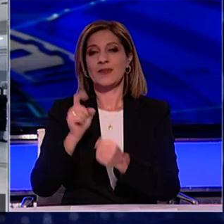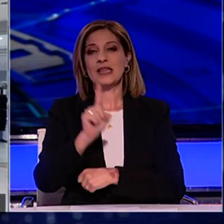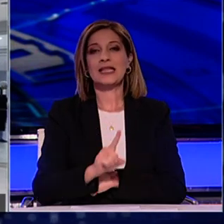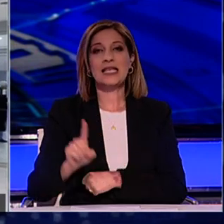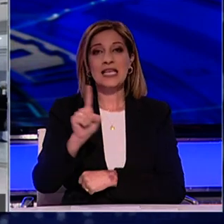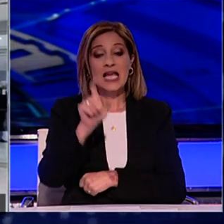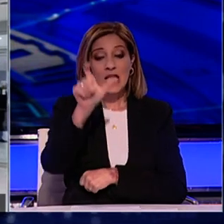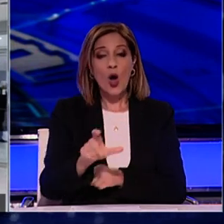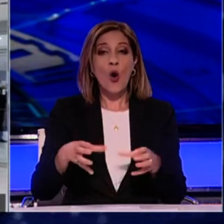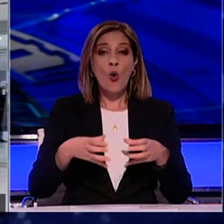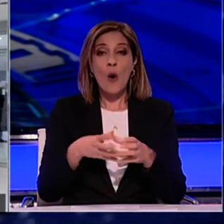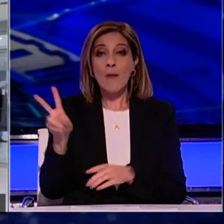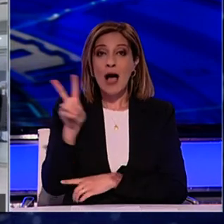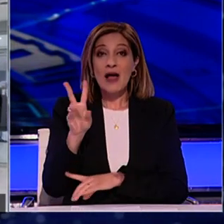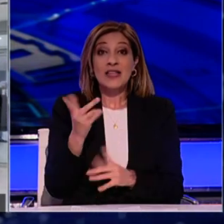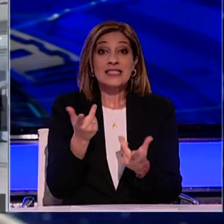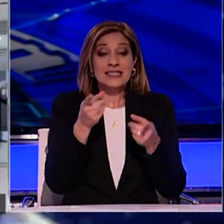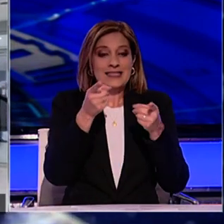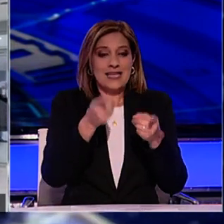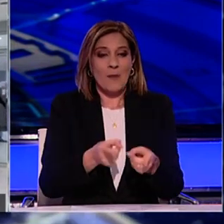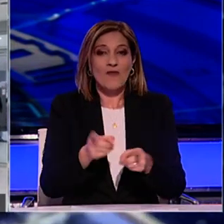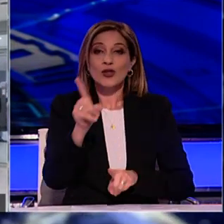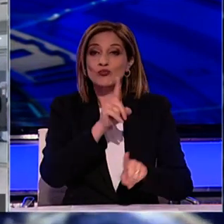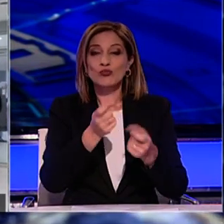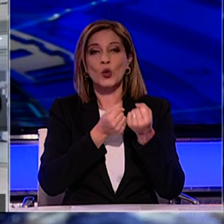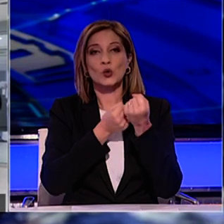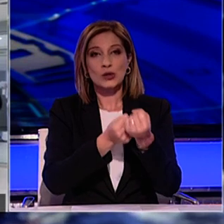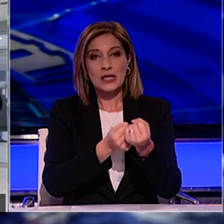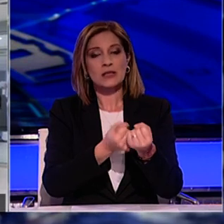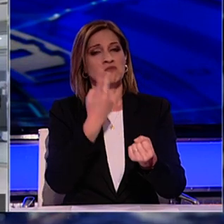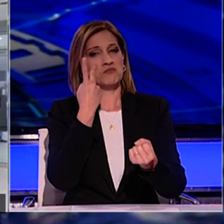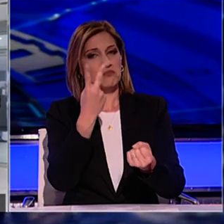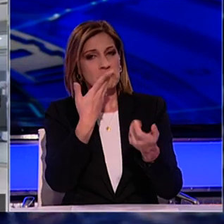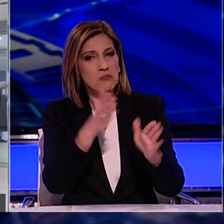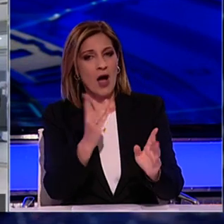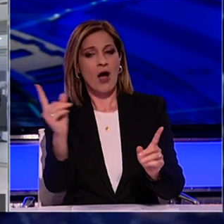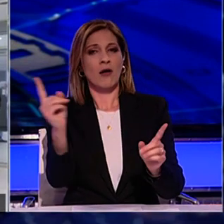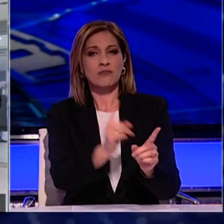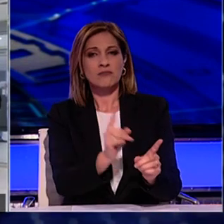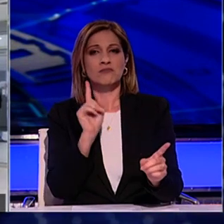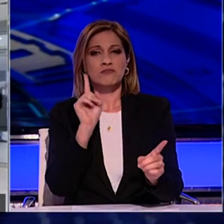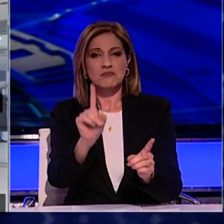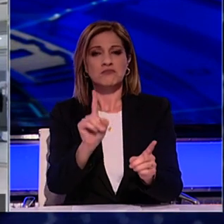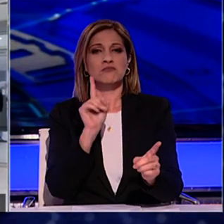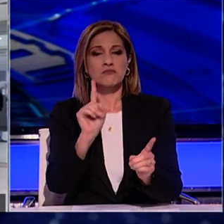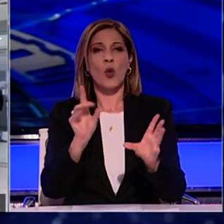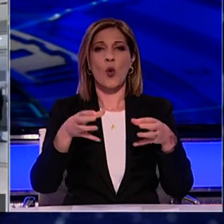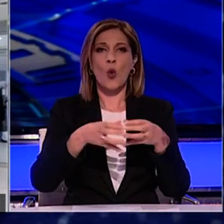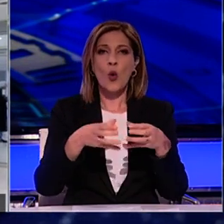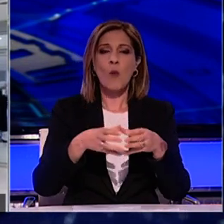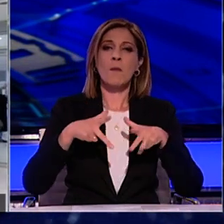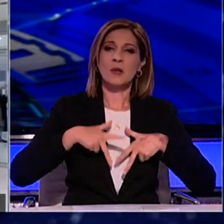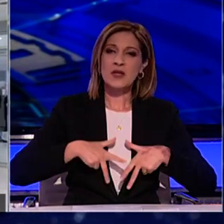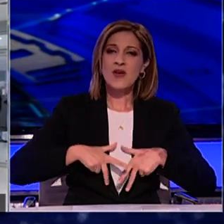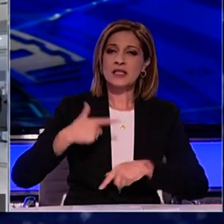κόμμα στο δεύτερο γύρο των προεδρικών εκλογών. Έχουμε ήδη δει στελέχη του κόμματος και της κυβέρνησης να καταφθάνουν στο